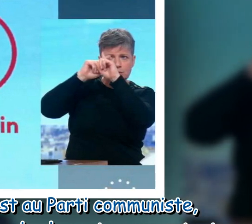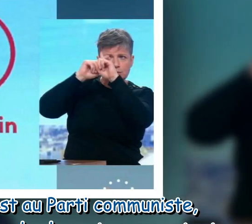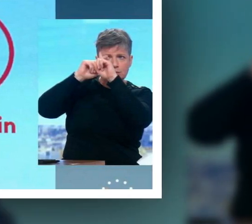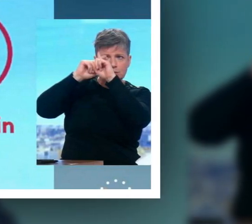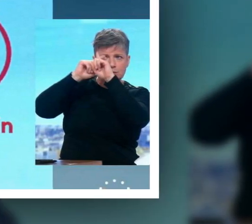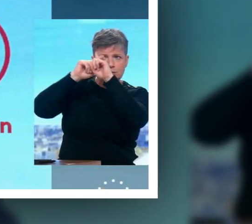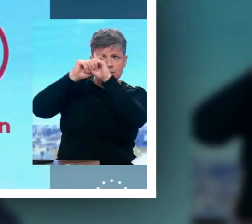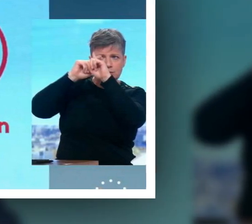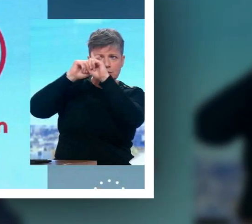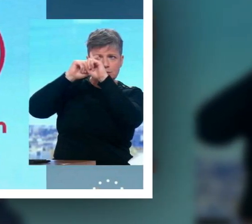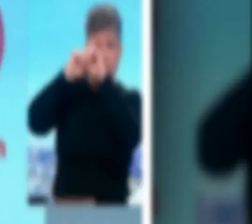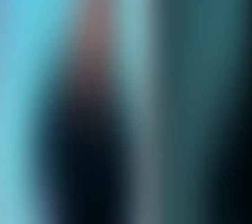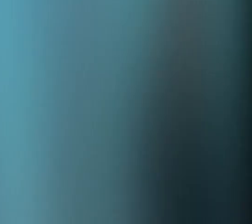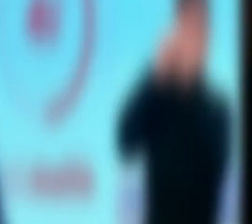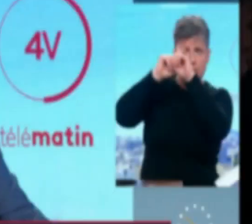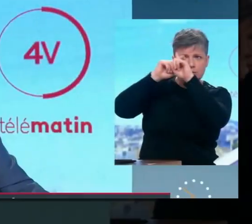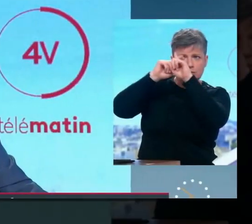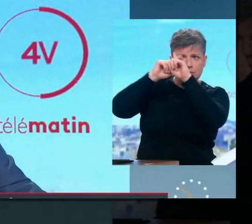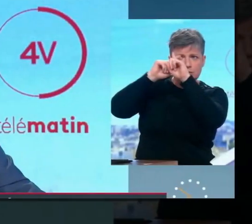autant.